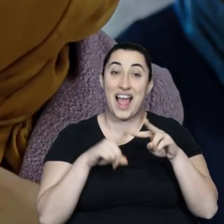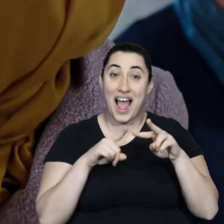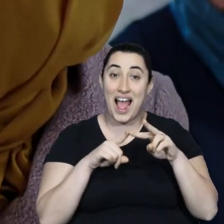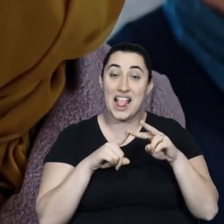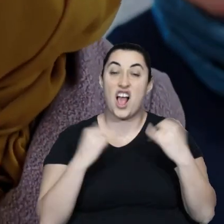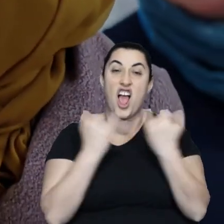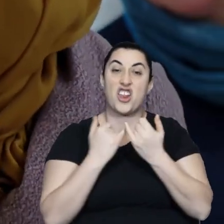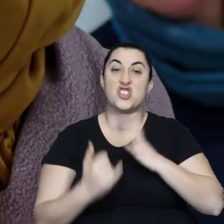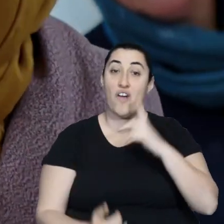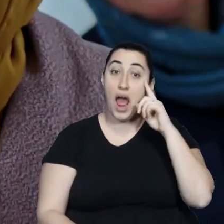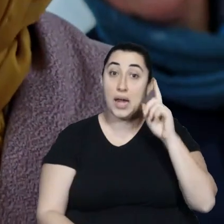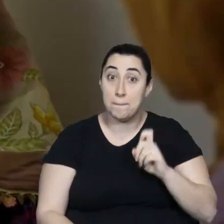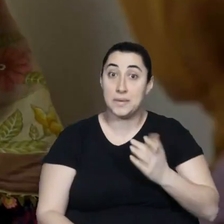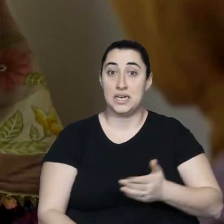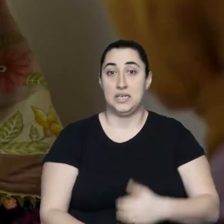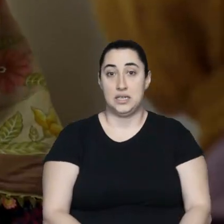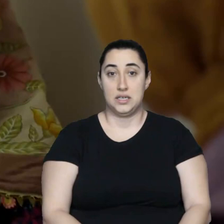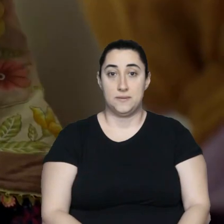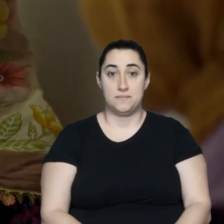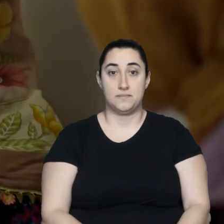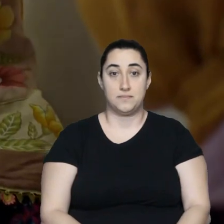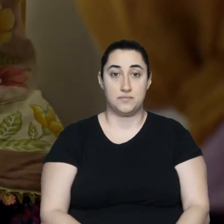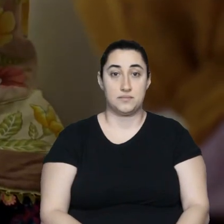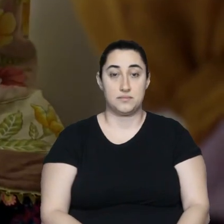Nalan'ın bir kardeşi var mıydı?